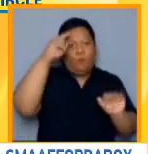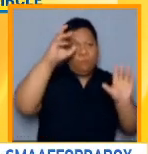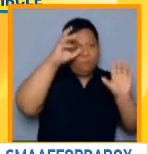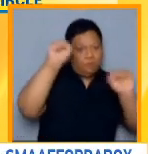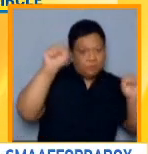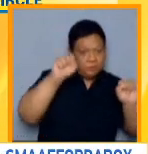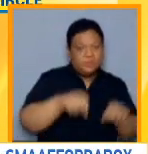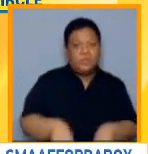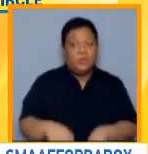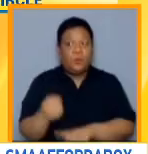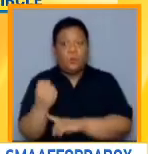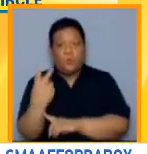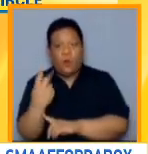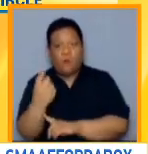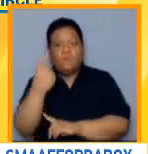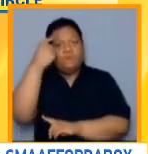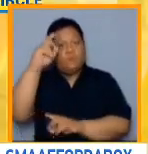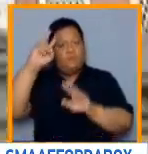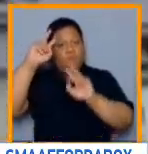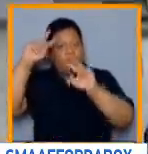unang balita si Joseph Moro.